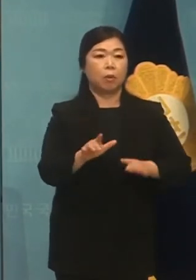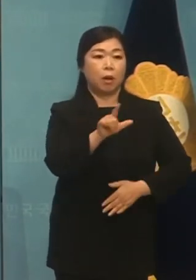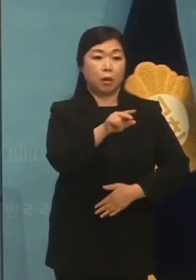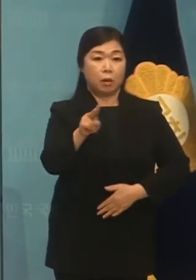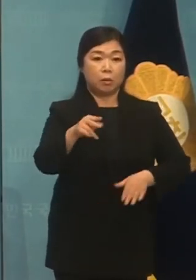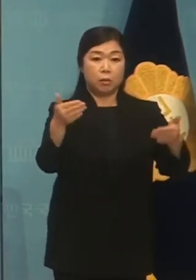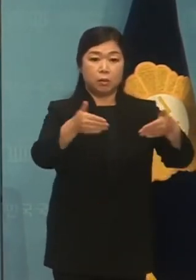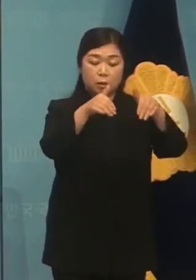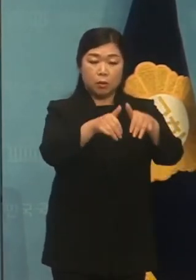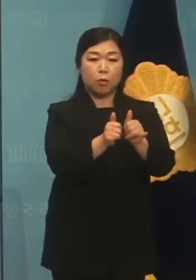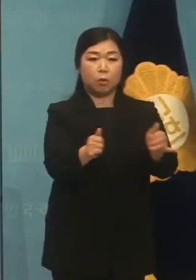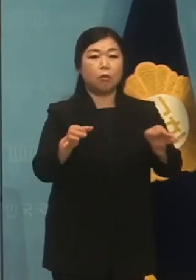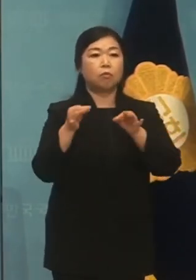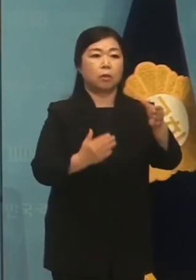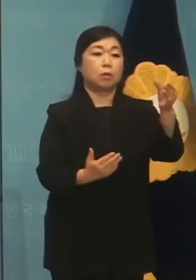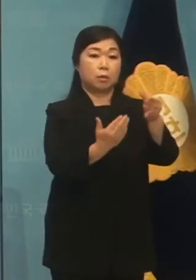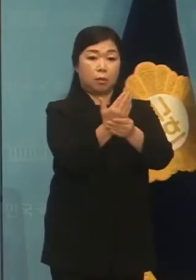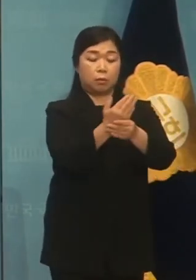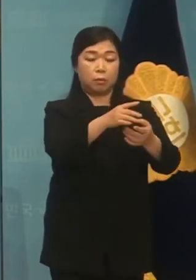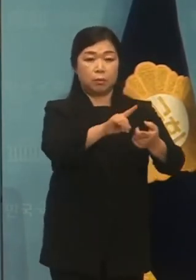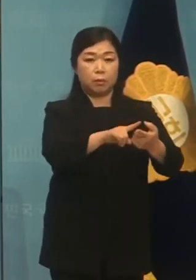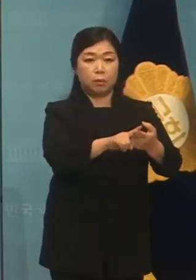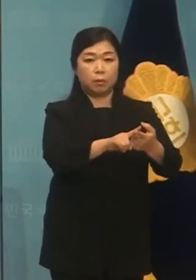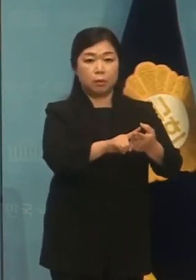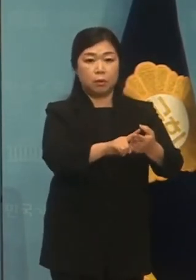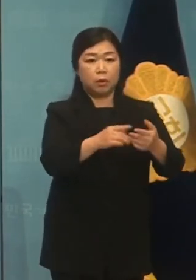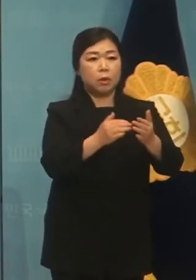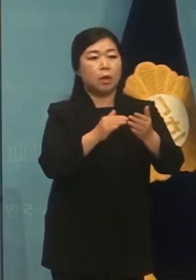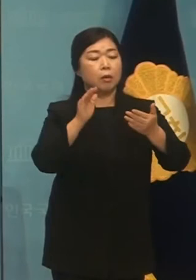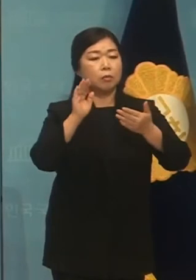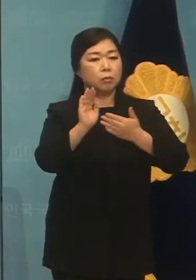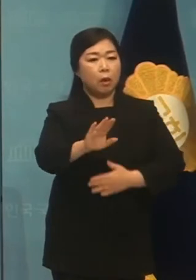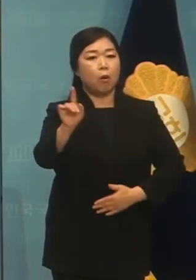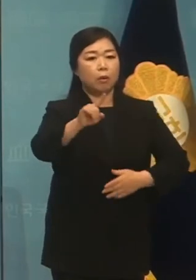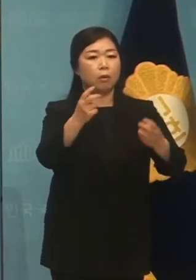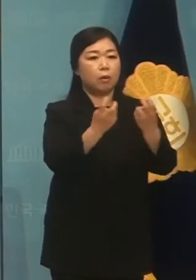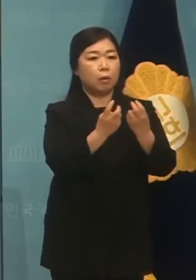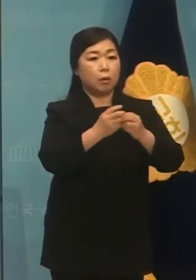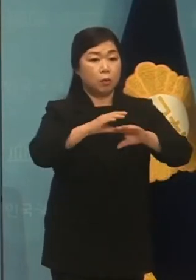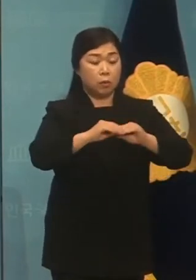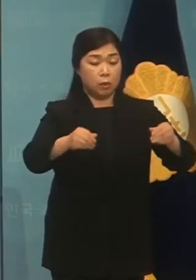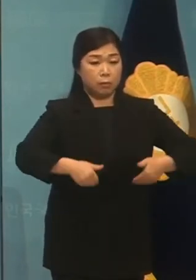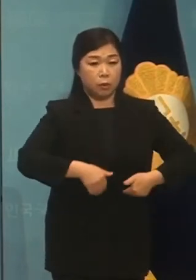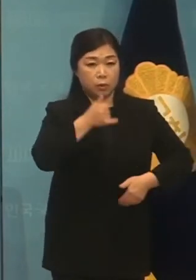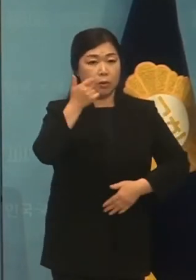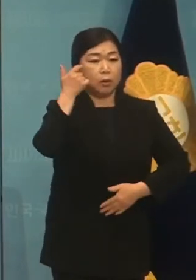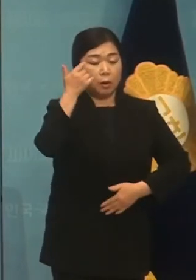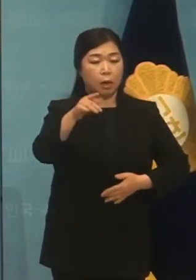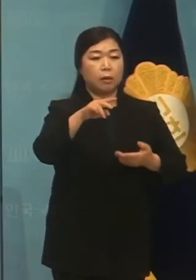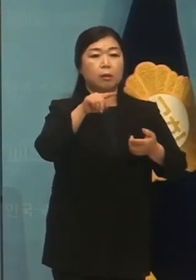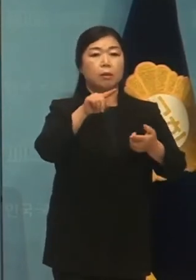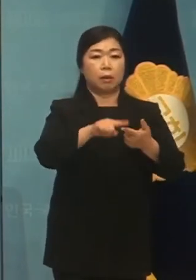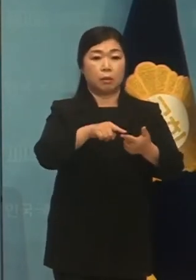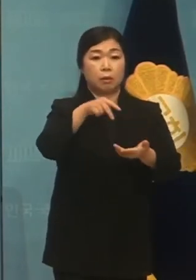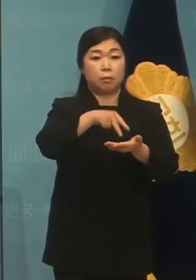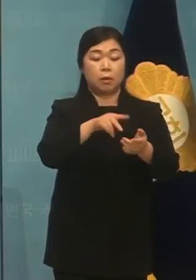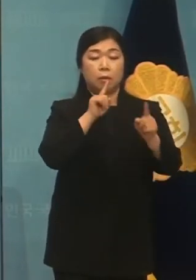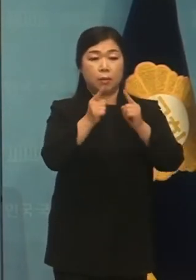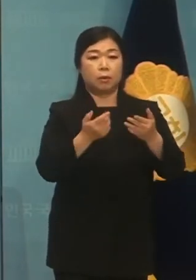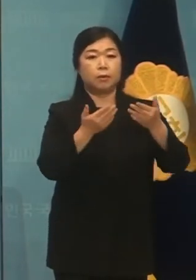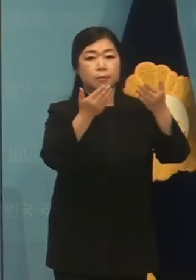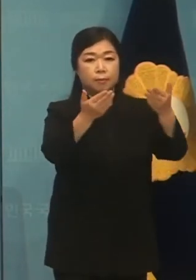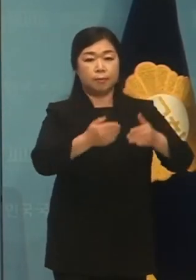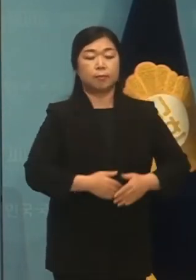직원의 투기 사태에 대해서 이 이후에 어떤 조치가 필요할까에 대한 입장 발표를 하려고